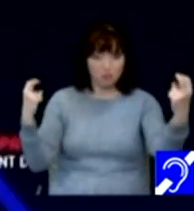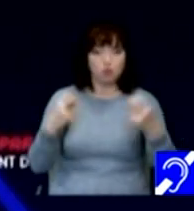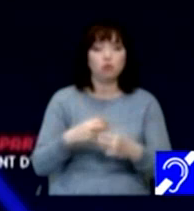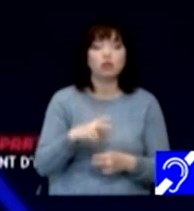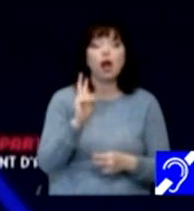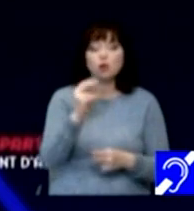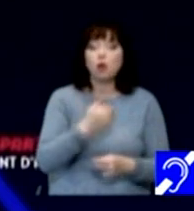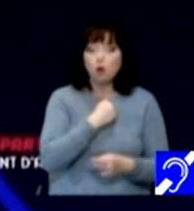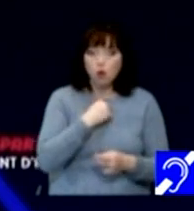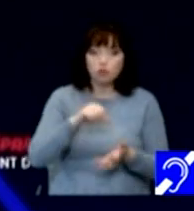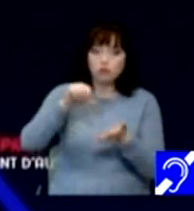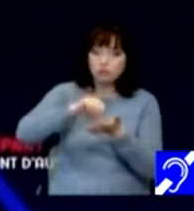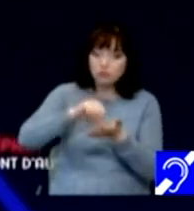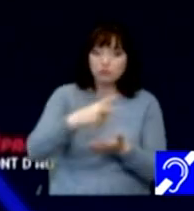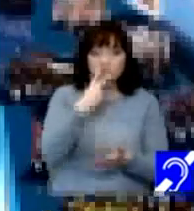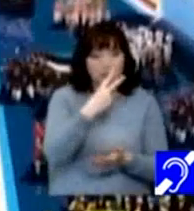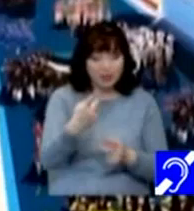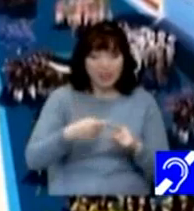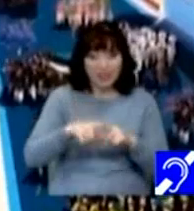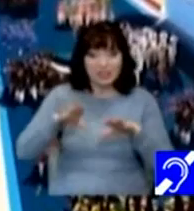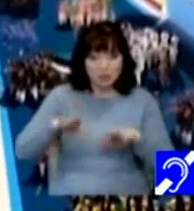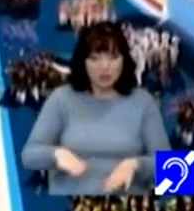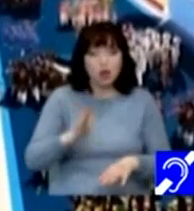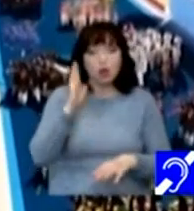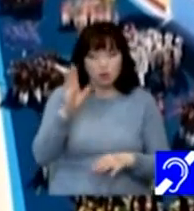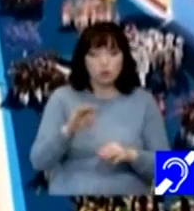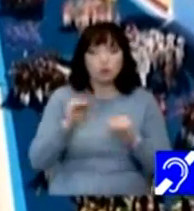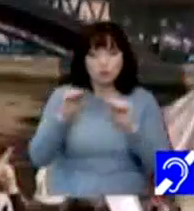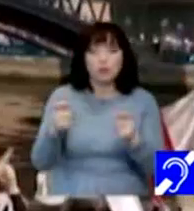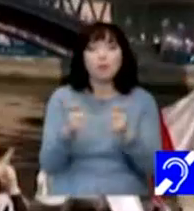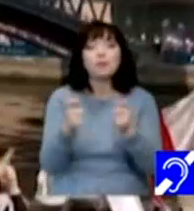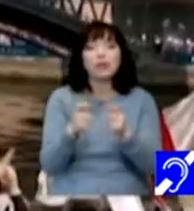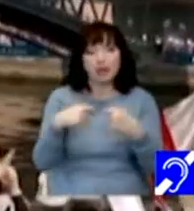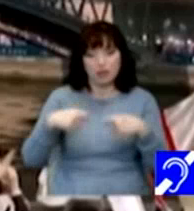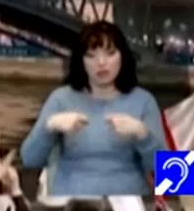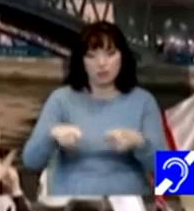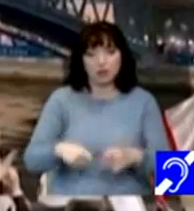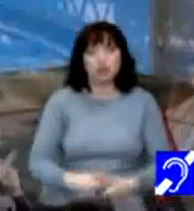care vor dori să asiste la ceremonie din aceste locuri, vor fi puse în vânzare bilete.